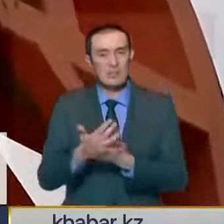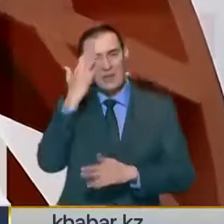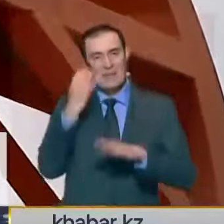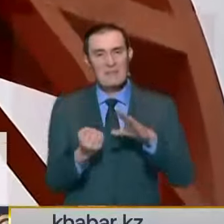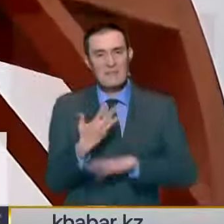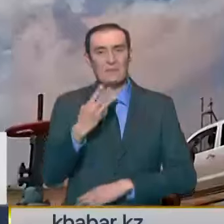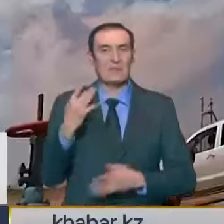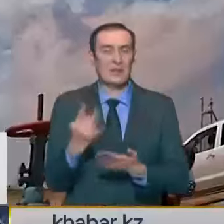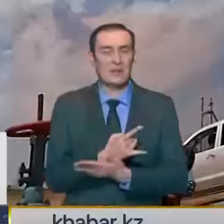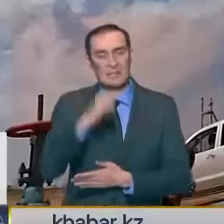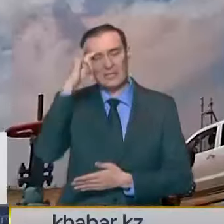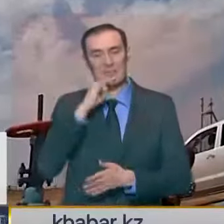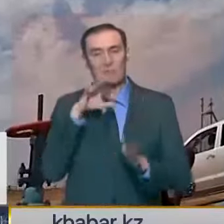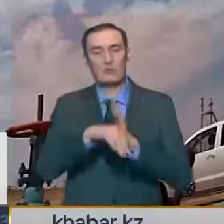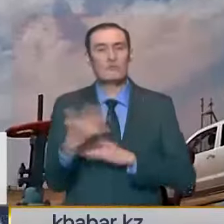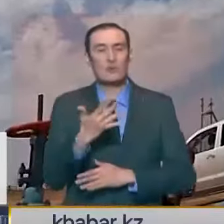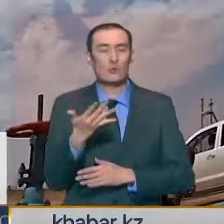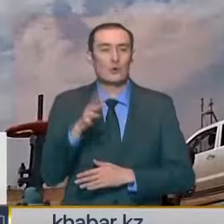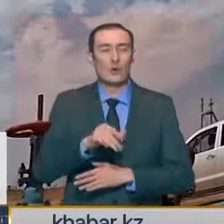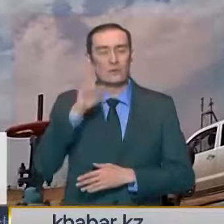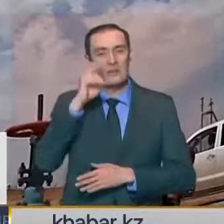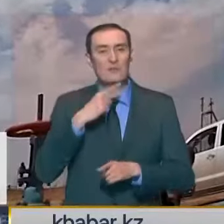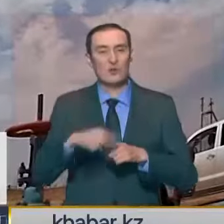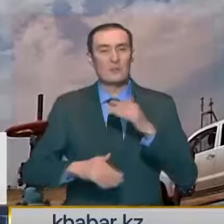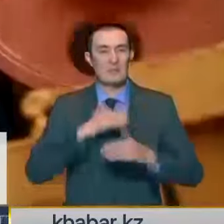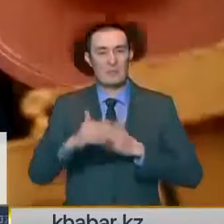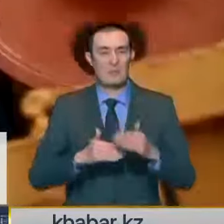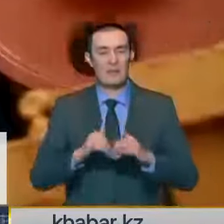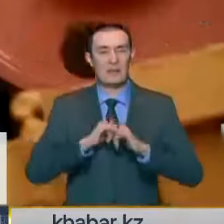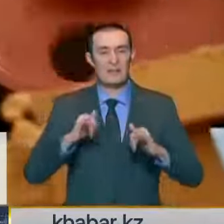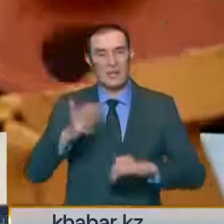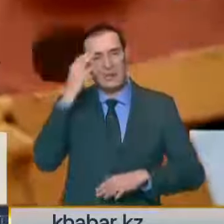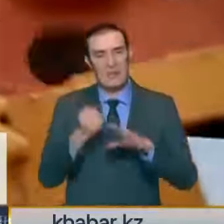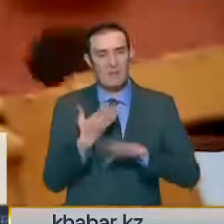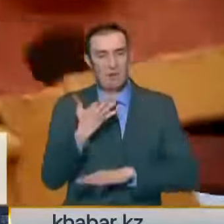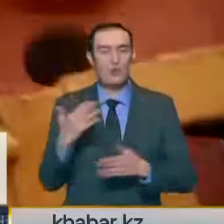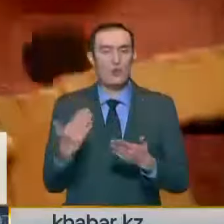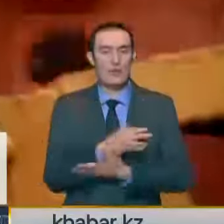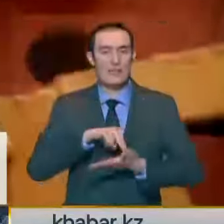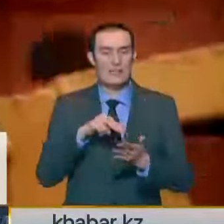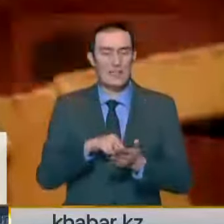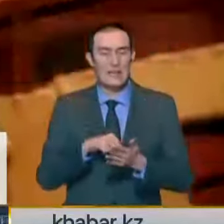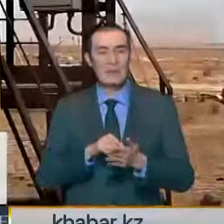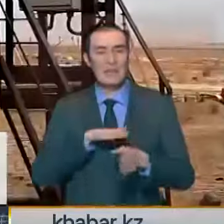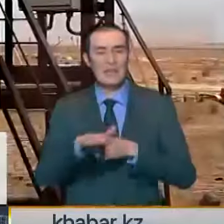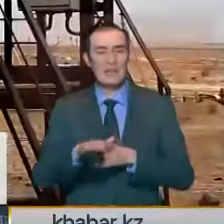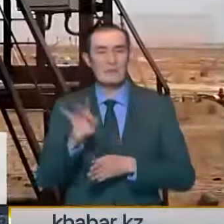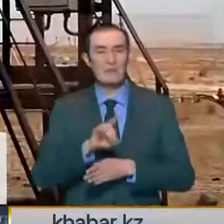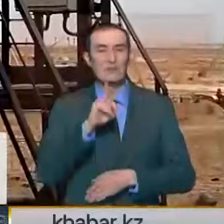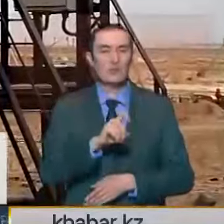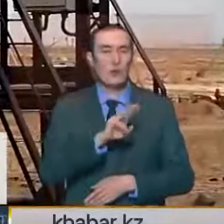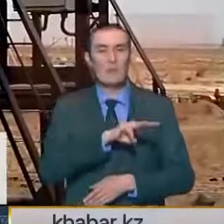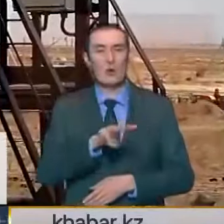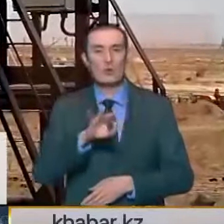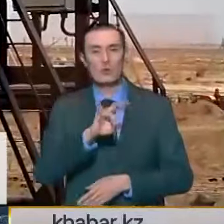раза Казахстан вошёл в пятёрку стран с высокими темпами роста чёрного золота новая цель - преодолеть порог в 100 млн